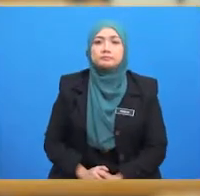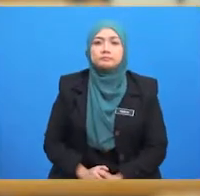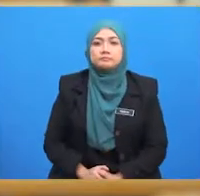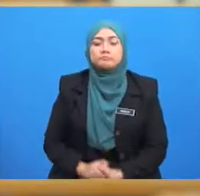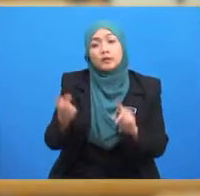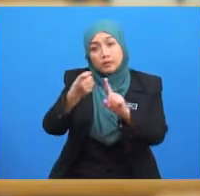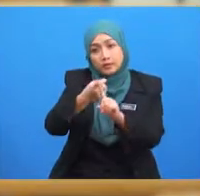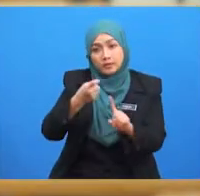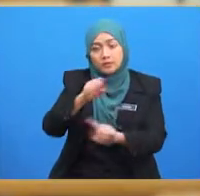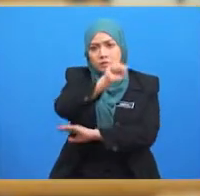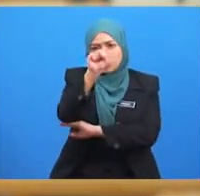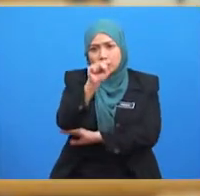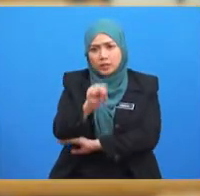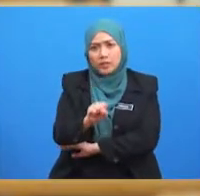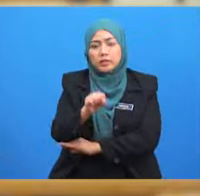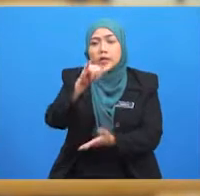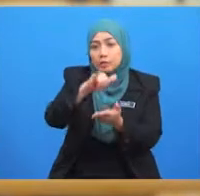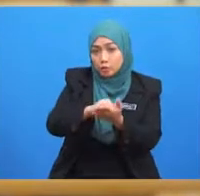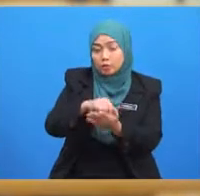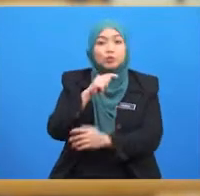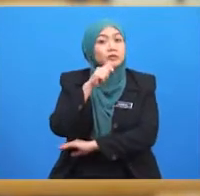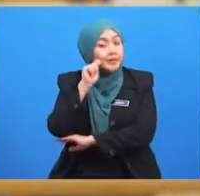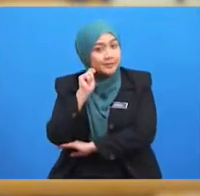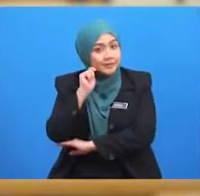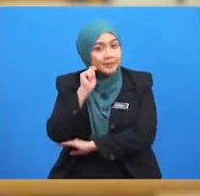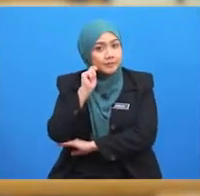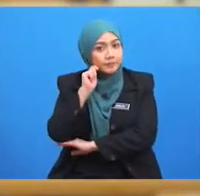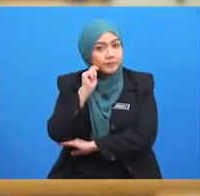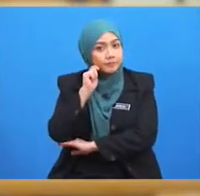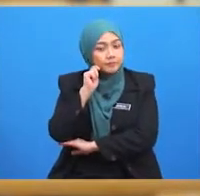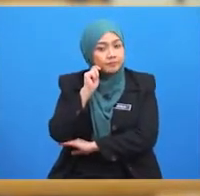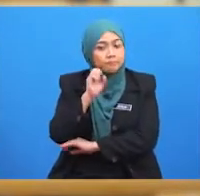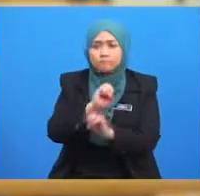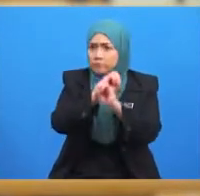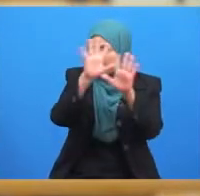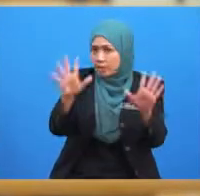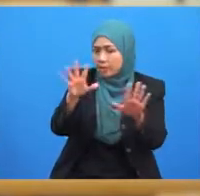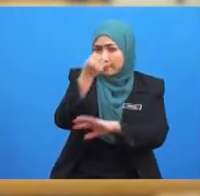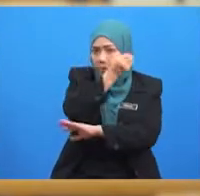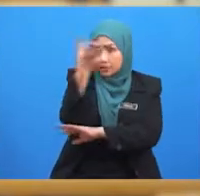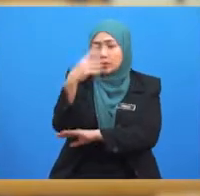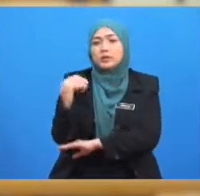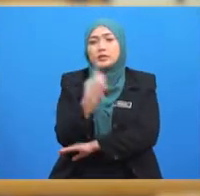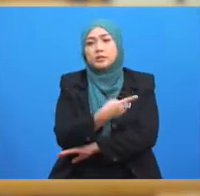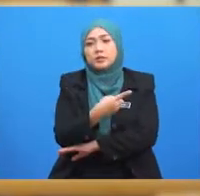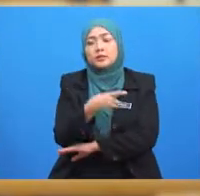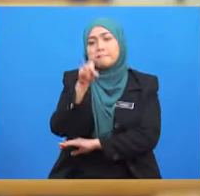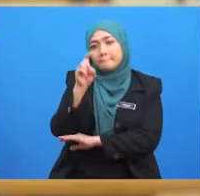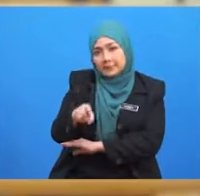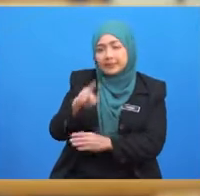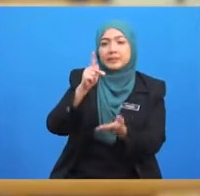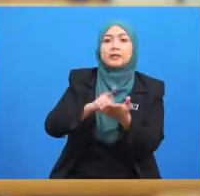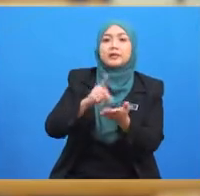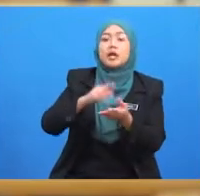daripada soal lain yang chegou basically tadi jenazahnya Tekan kita perlu menghitung